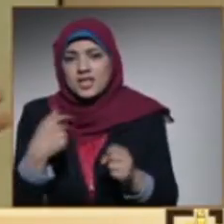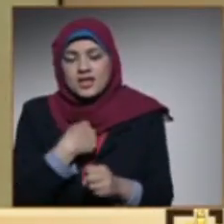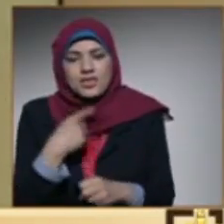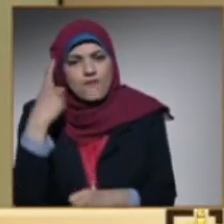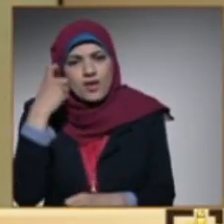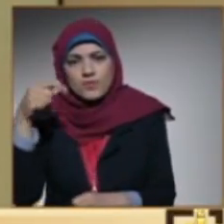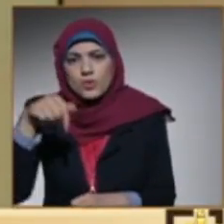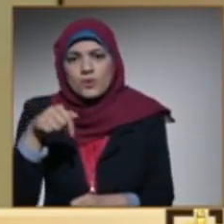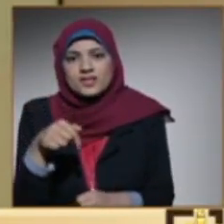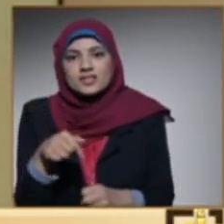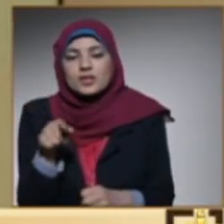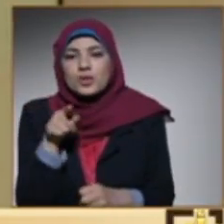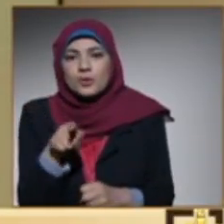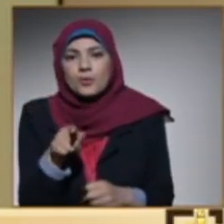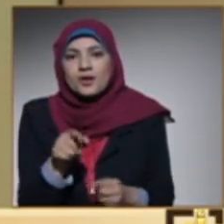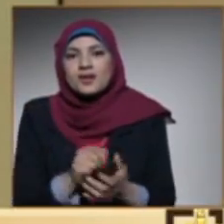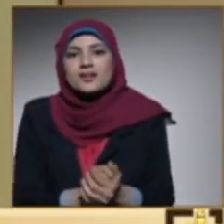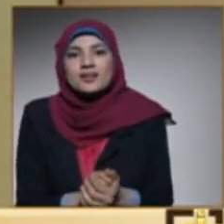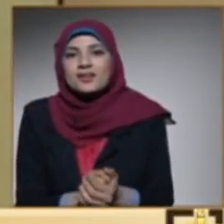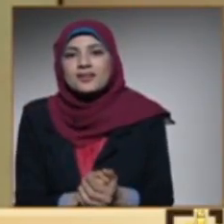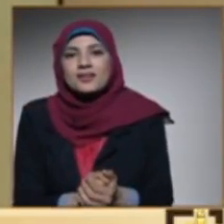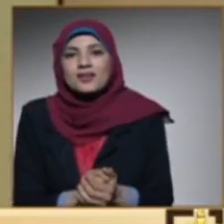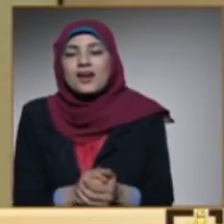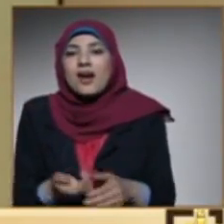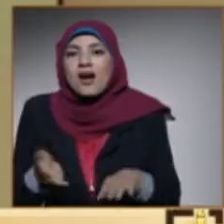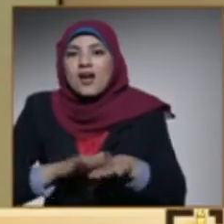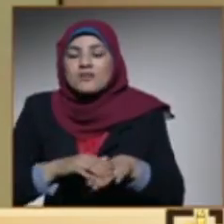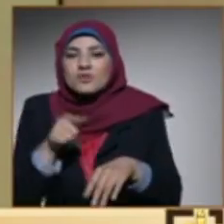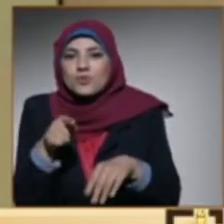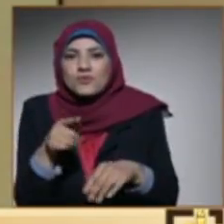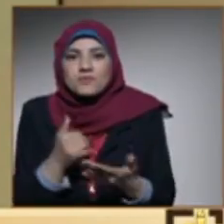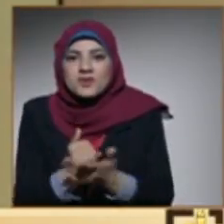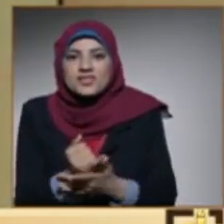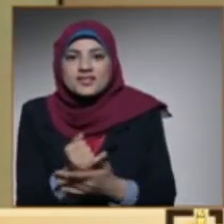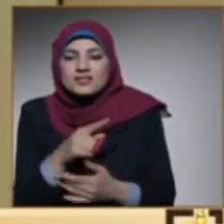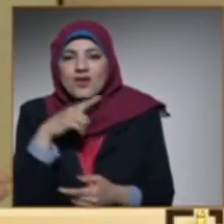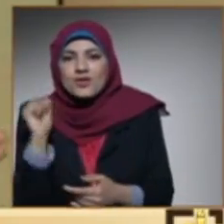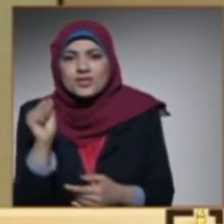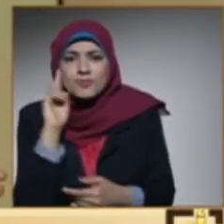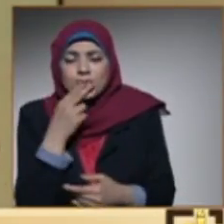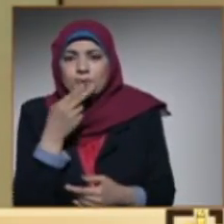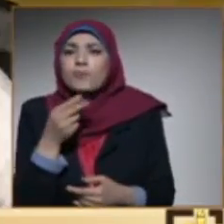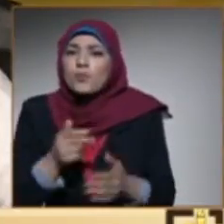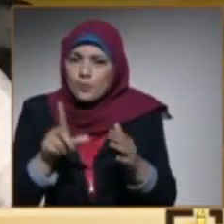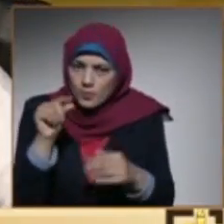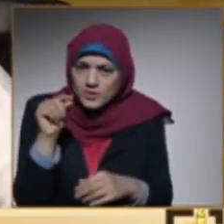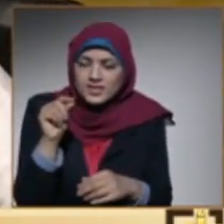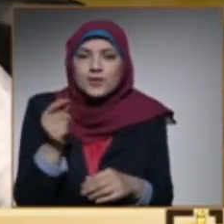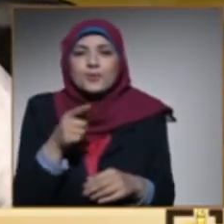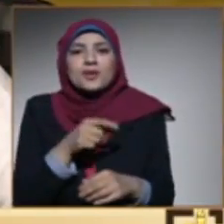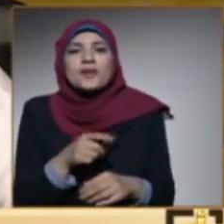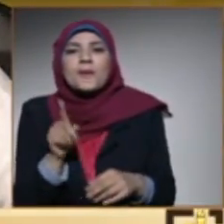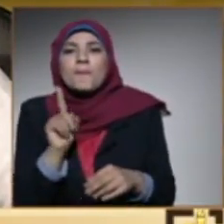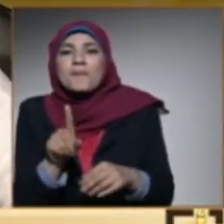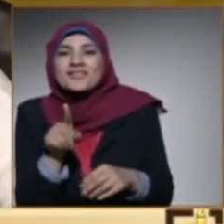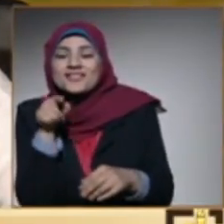من ايهاب ان هو على الرغم ان هو في مدرسه ومدرسه كويسه وهي مدرسه متخصصه في تعليم السم والبكم، لكن